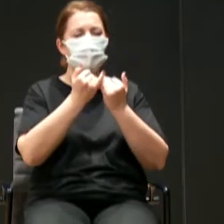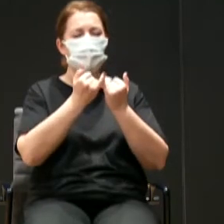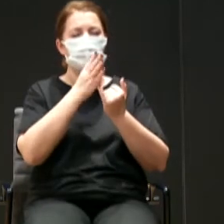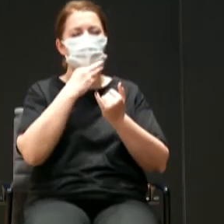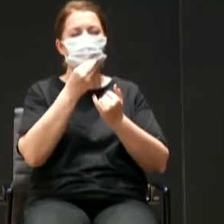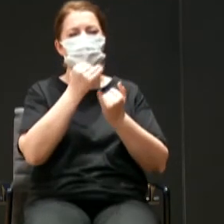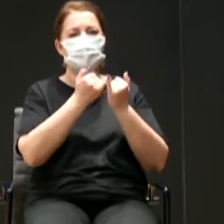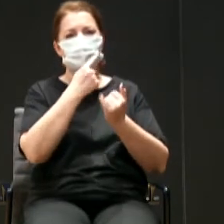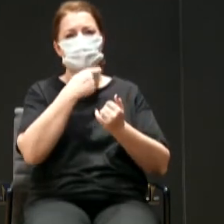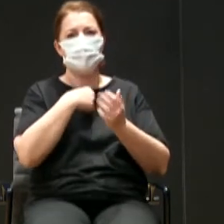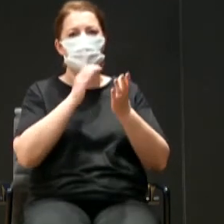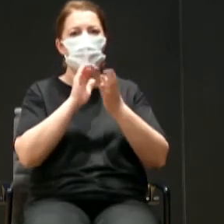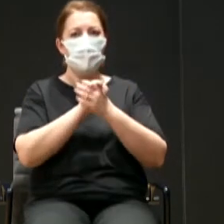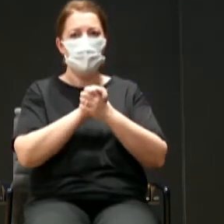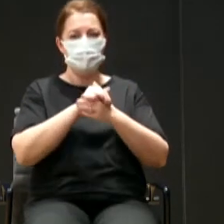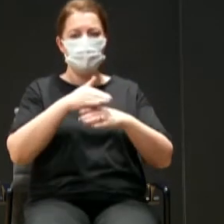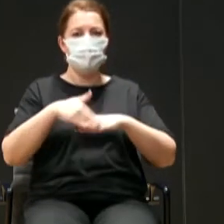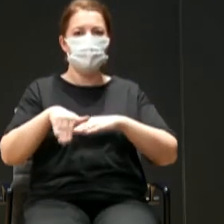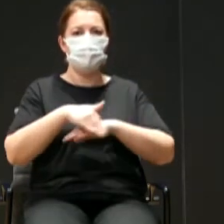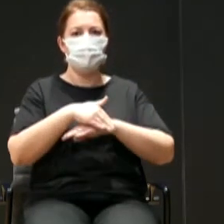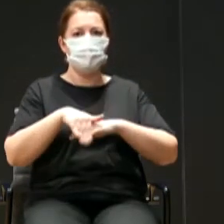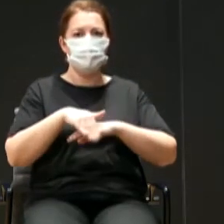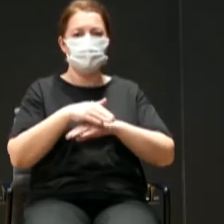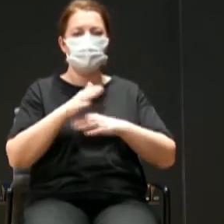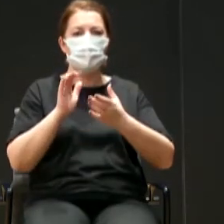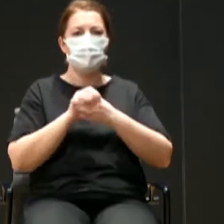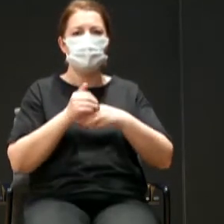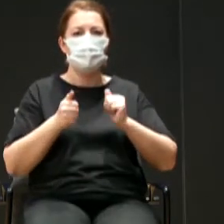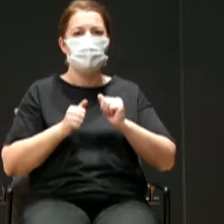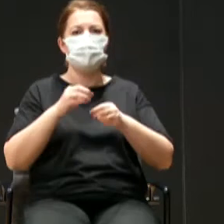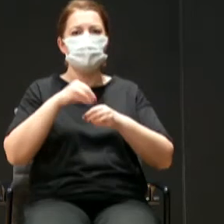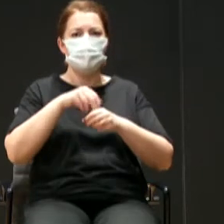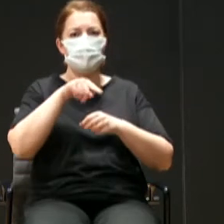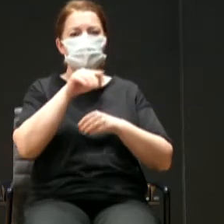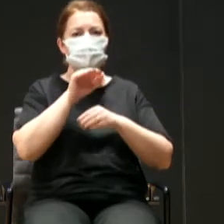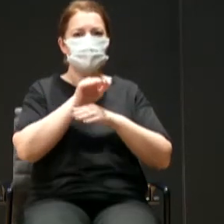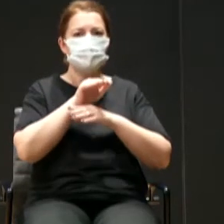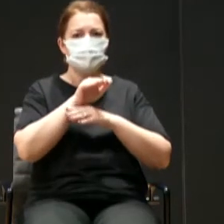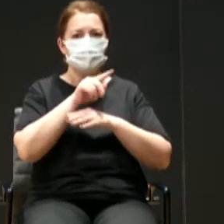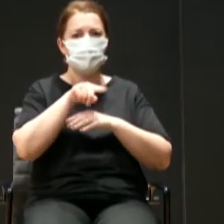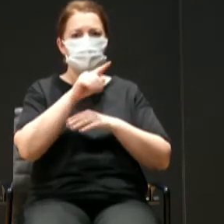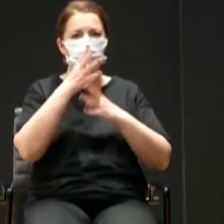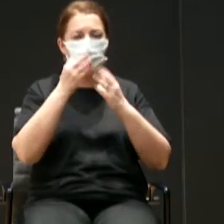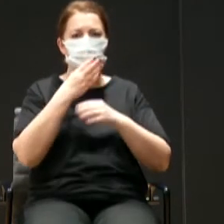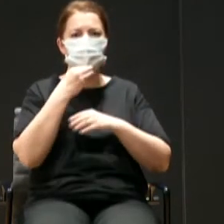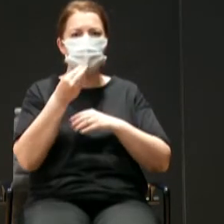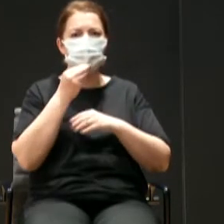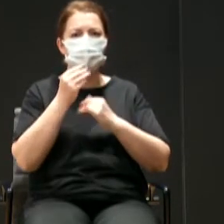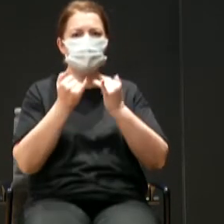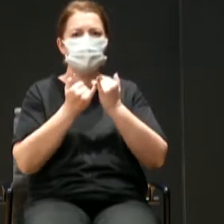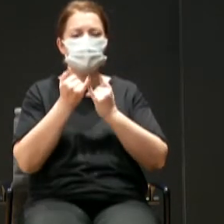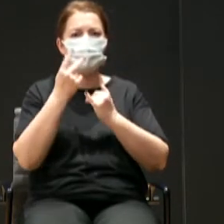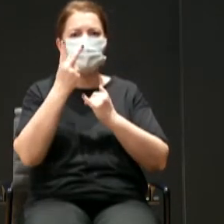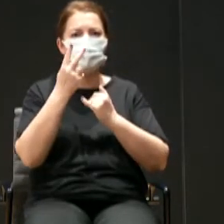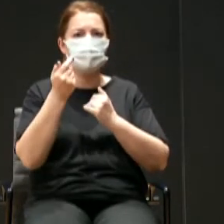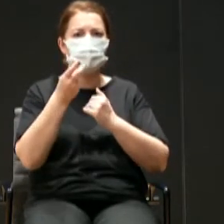Barış Mahallesi'nde, Barış Parkı içerisine orada yaşayan, orada bulunan genç kardeşlerimiz